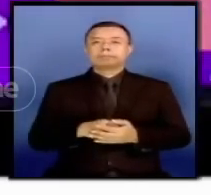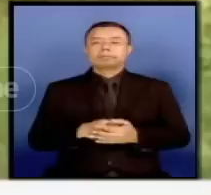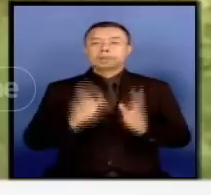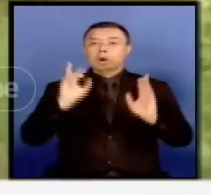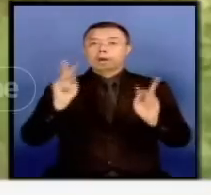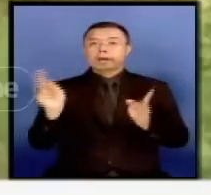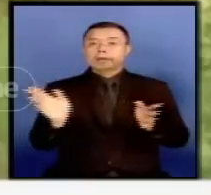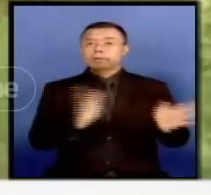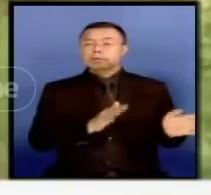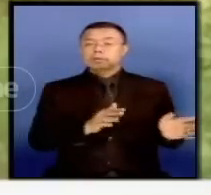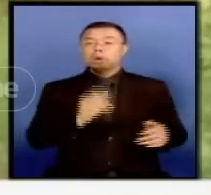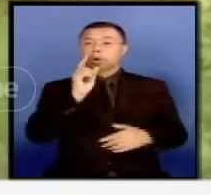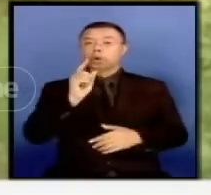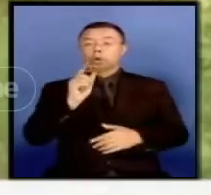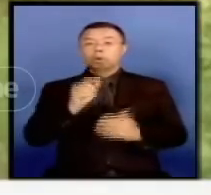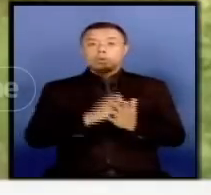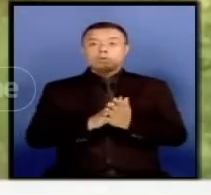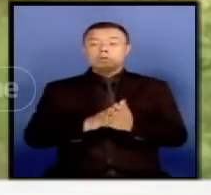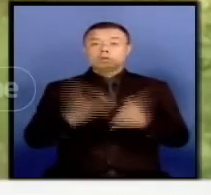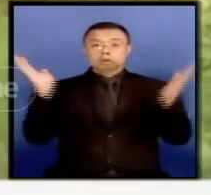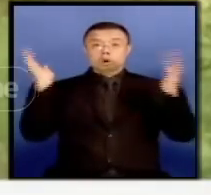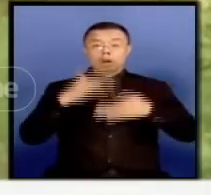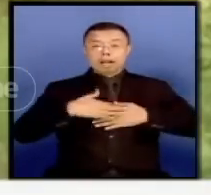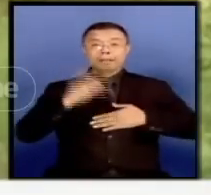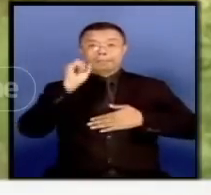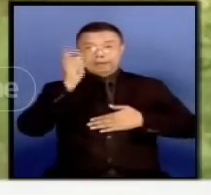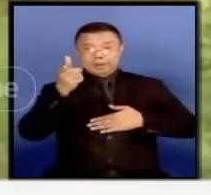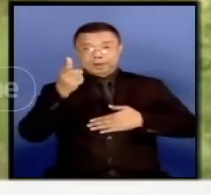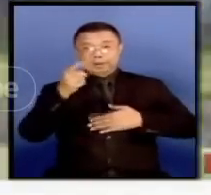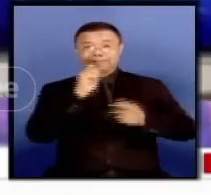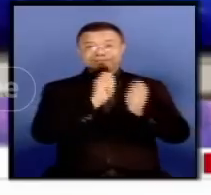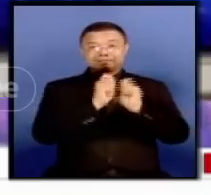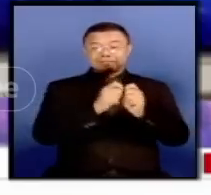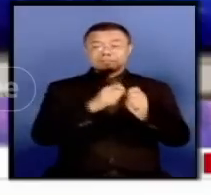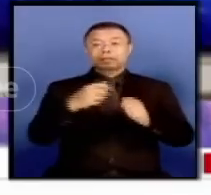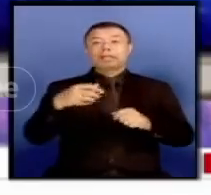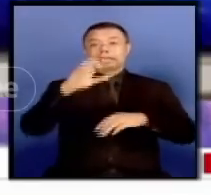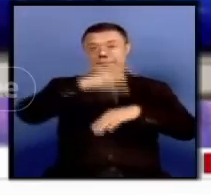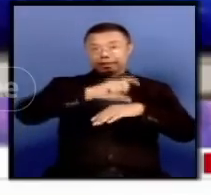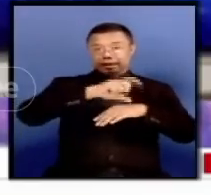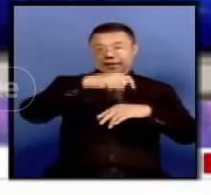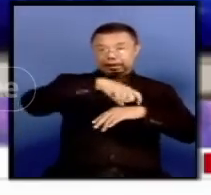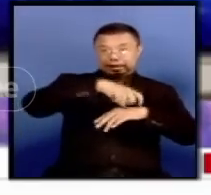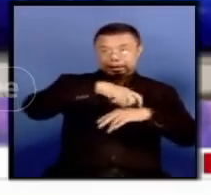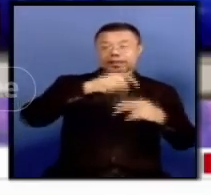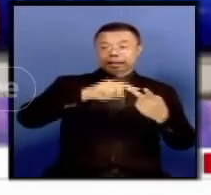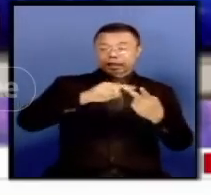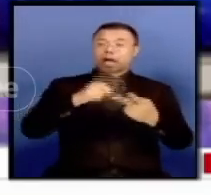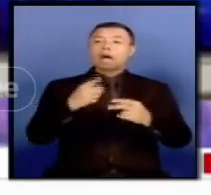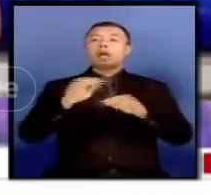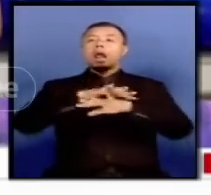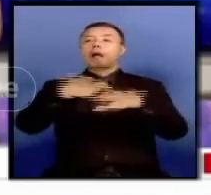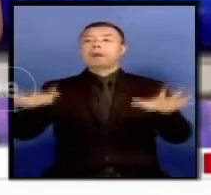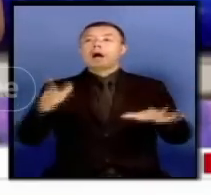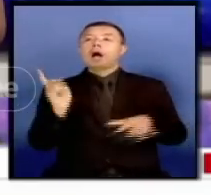Baik, Yanri, untuk ibadah sholat id besok selain di masjid di Amerika Serikat, apakah sholat id ini juga akan digelar di lapangan